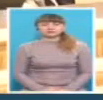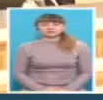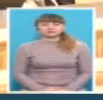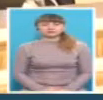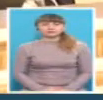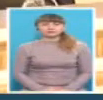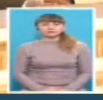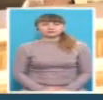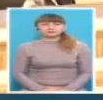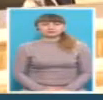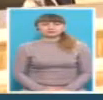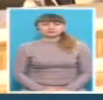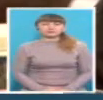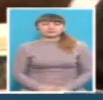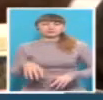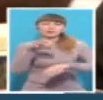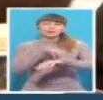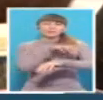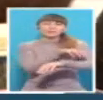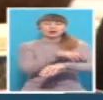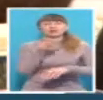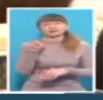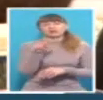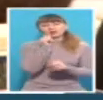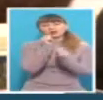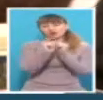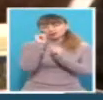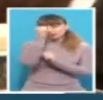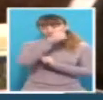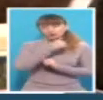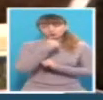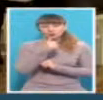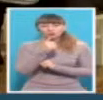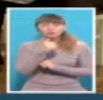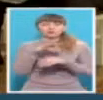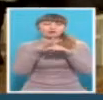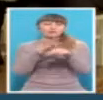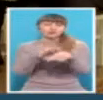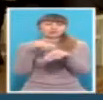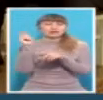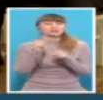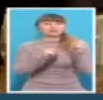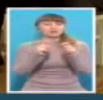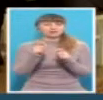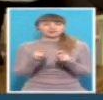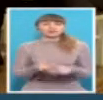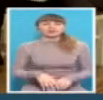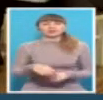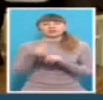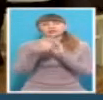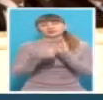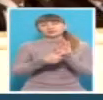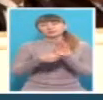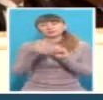Партия мүшелері халық алдында 2 жылда 1 рет болатын сайлау есеп беру конференциясы барысында 2017-2018 жылдар атқарған жұмыстарға